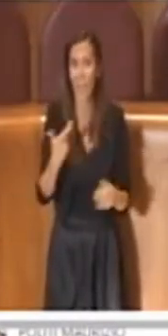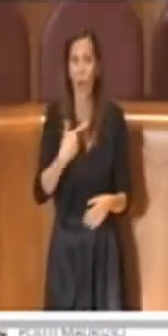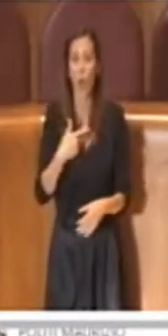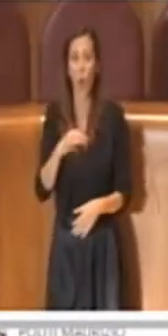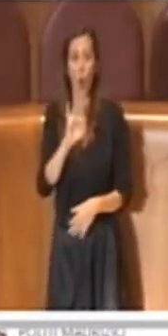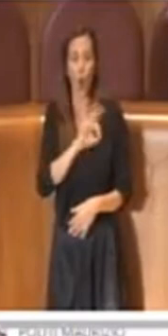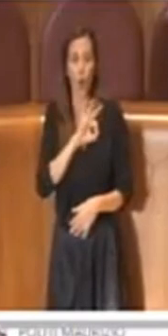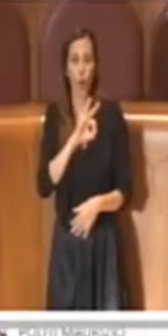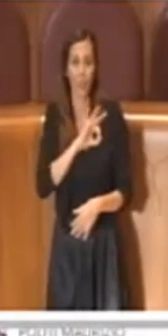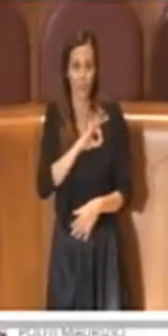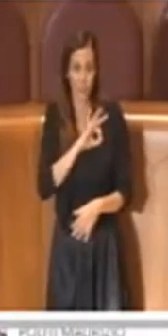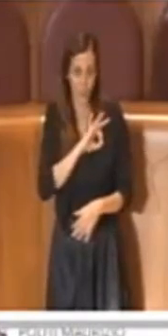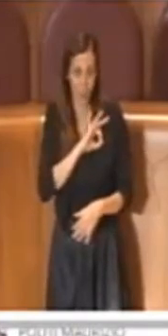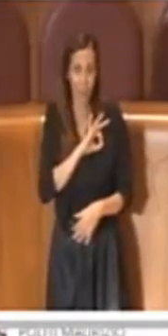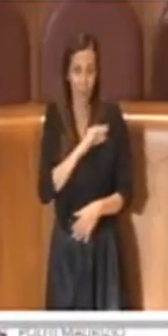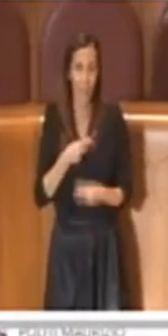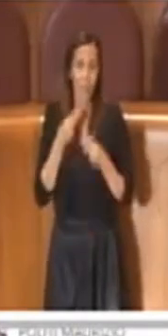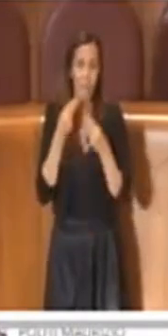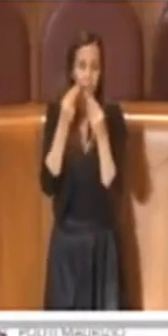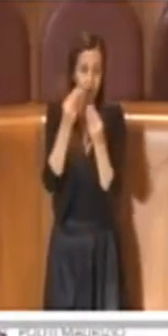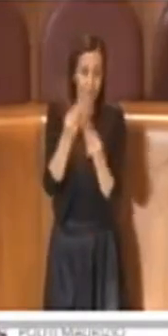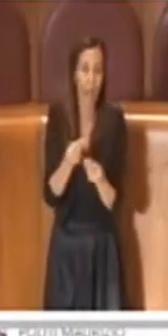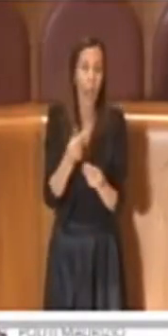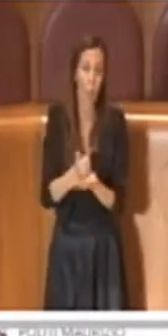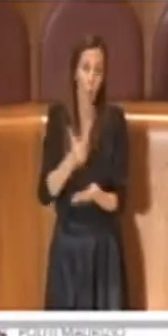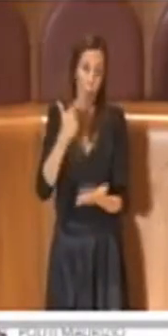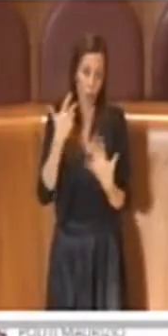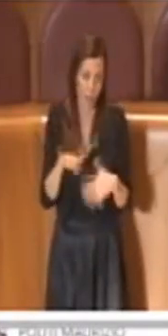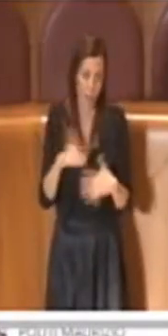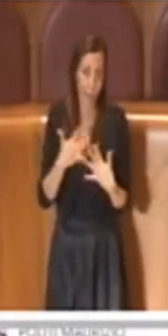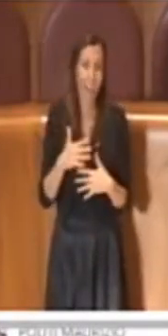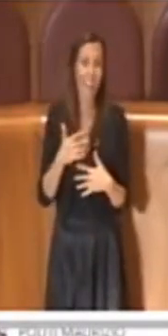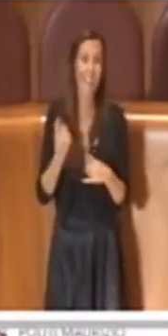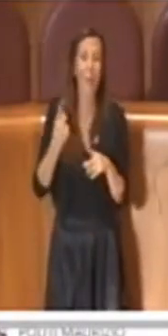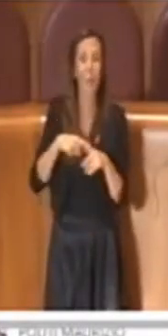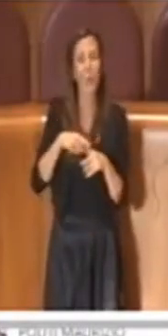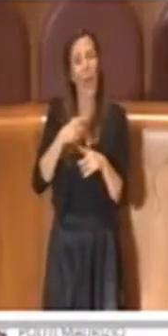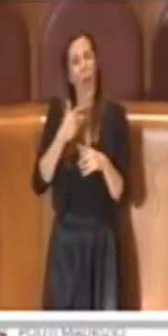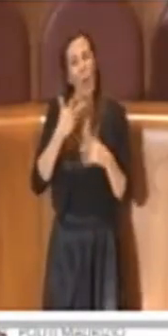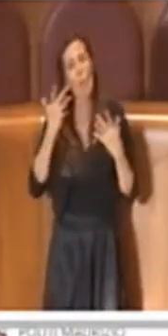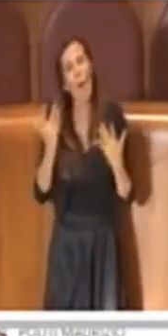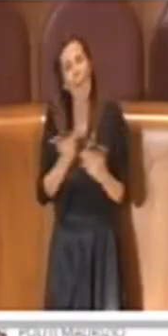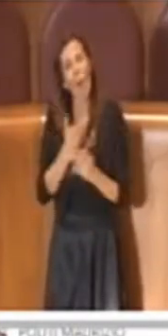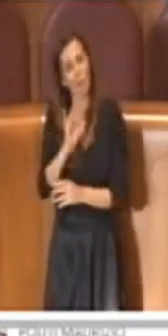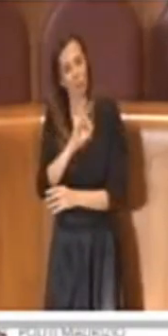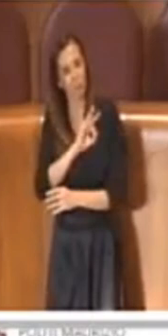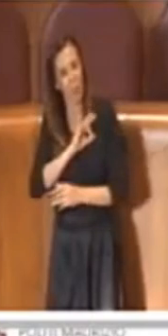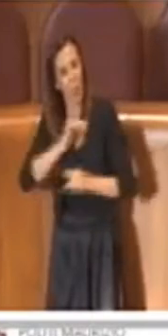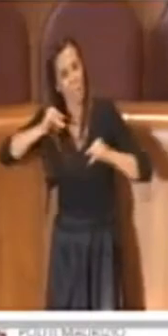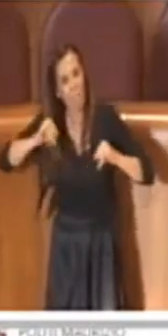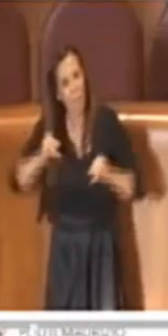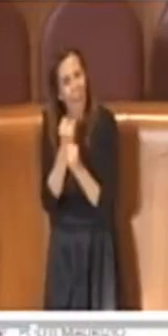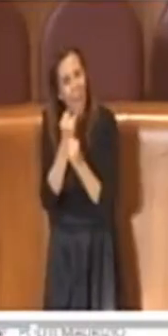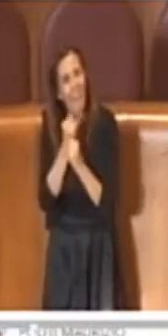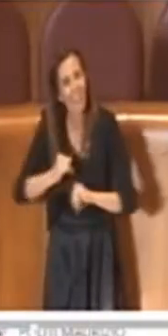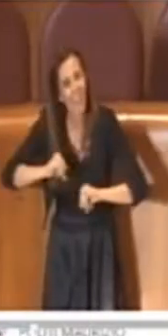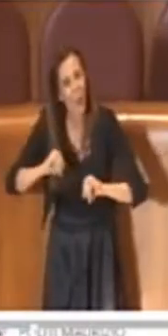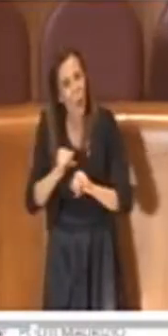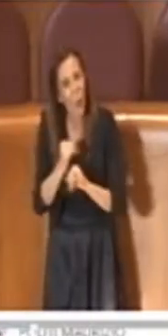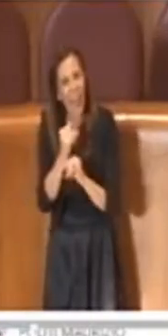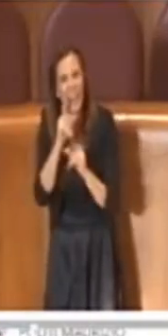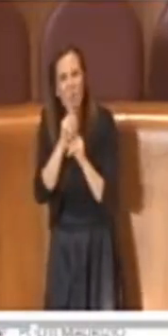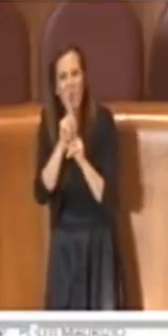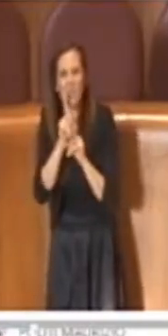della cittadinanza è qualcosa di importante, ma è anche qualcosa di molto peculiare, qualcosa di molto particolare. È